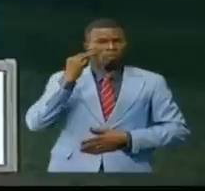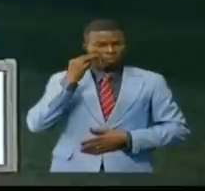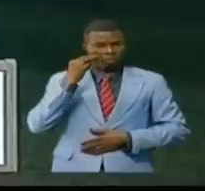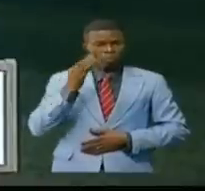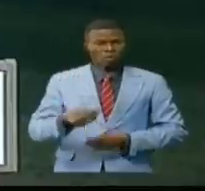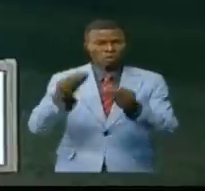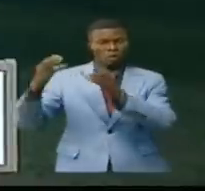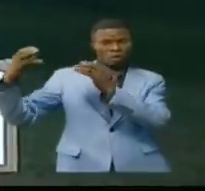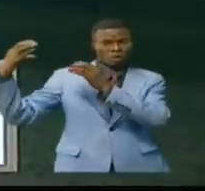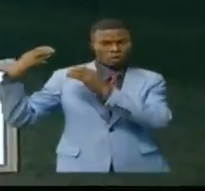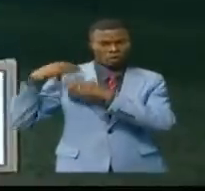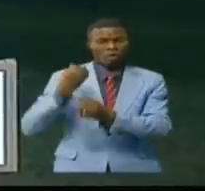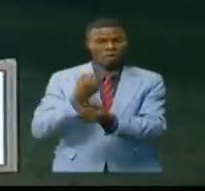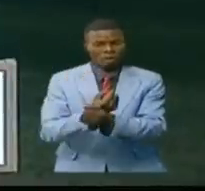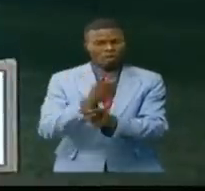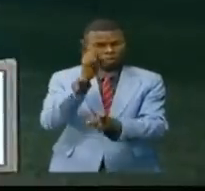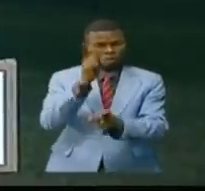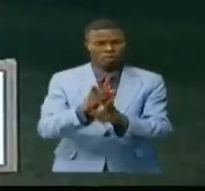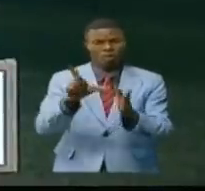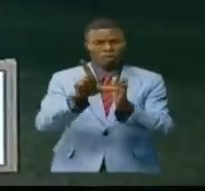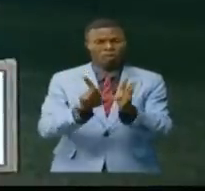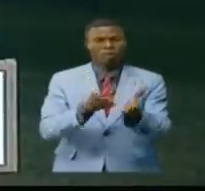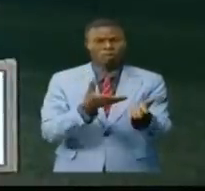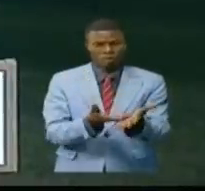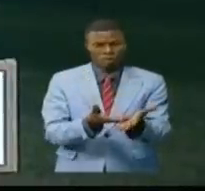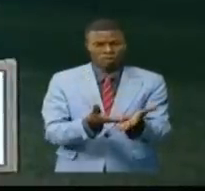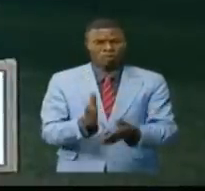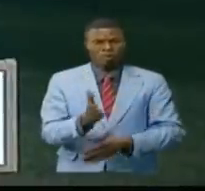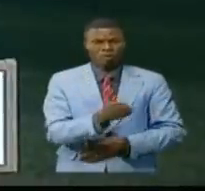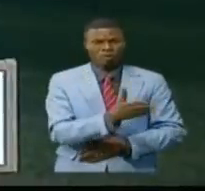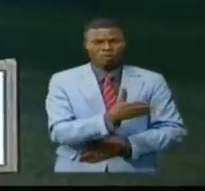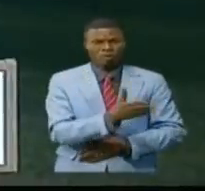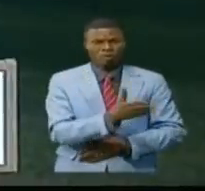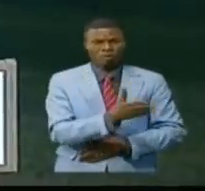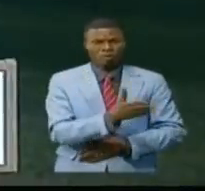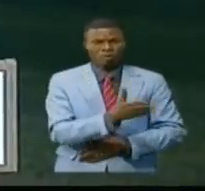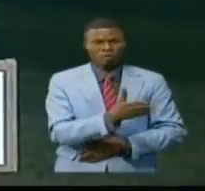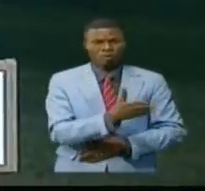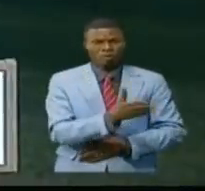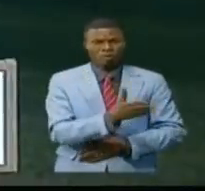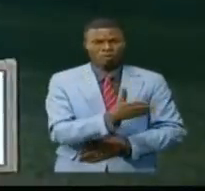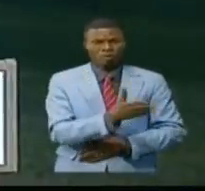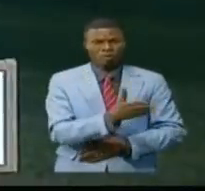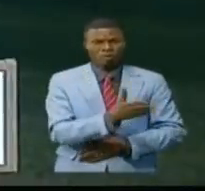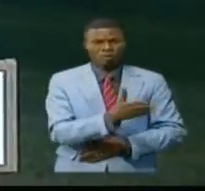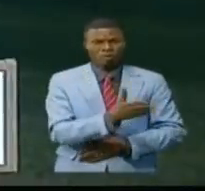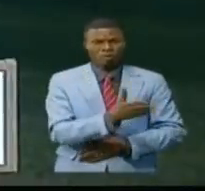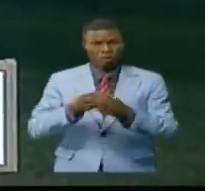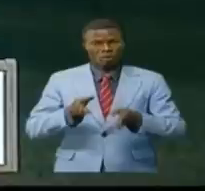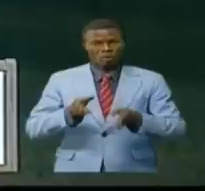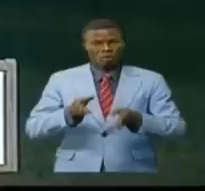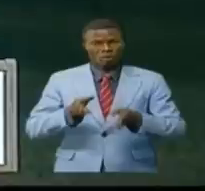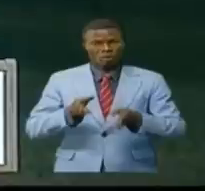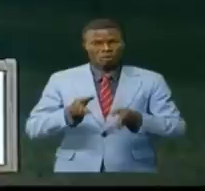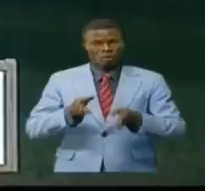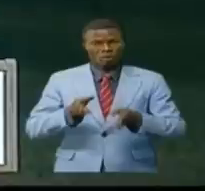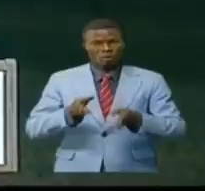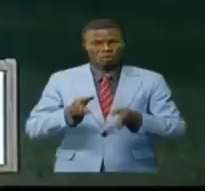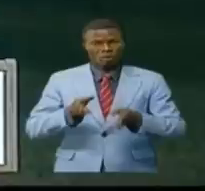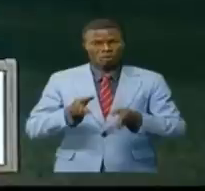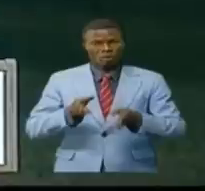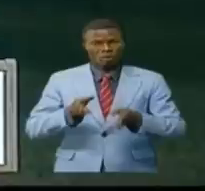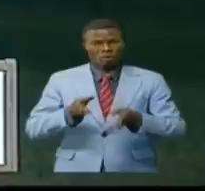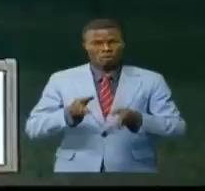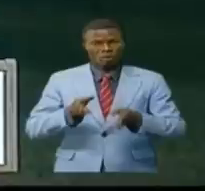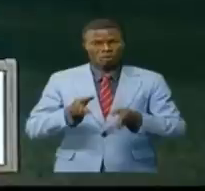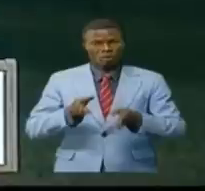chargé de veiller au respect strict de cette instruction. De la sécurité routière nationale et de la